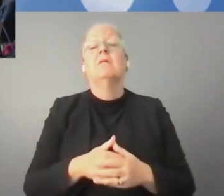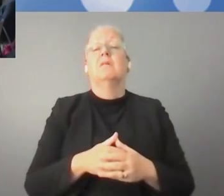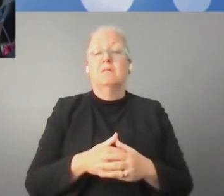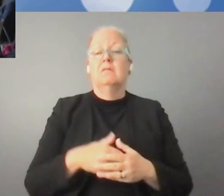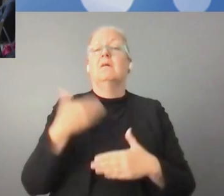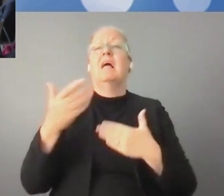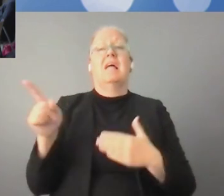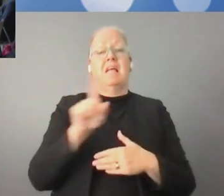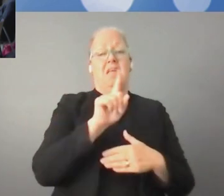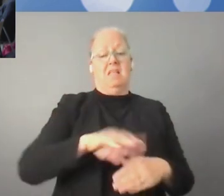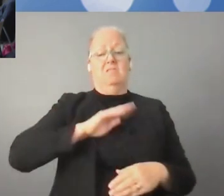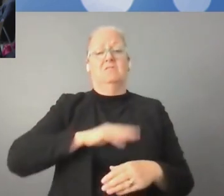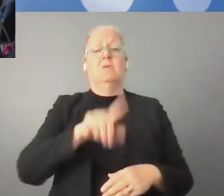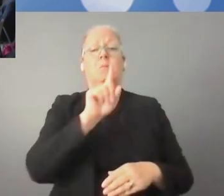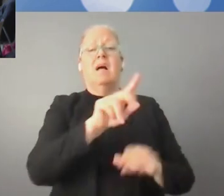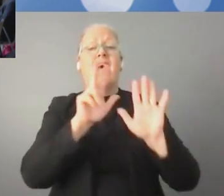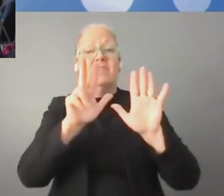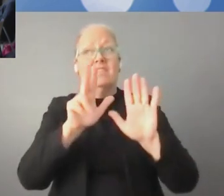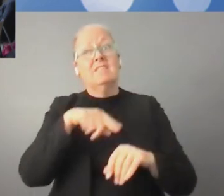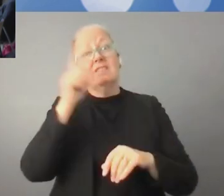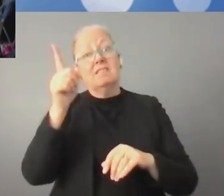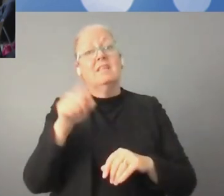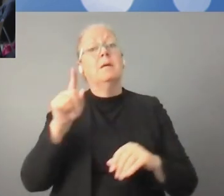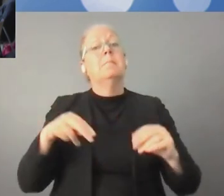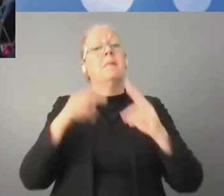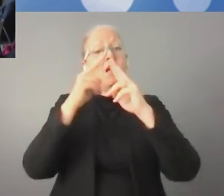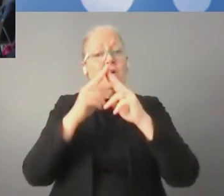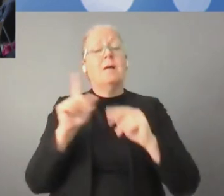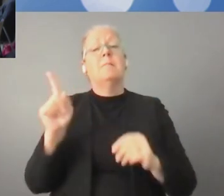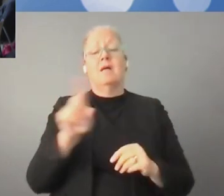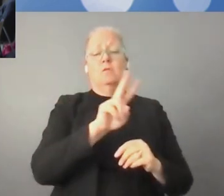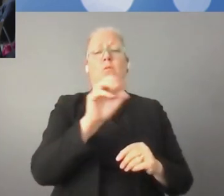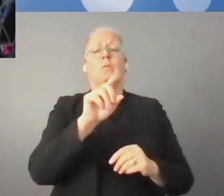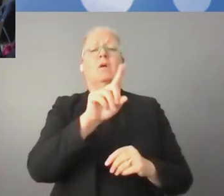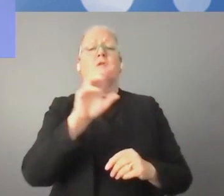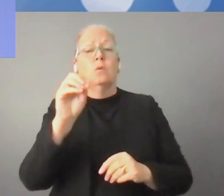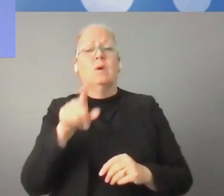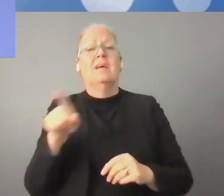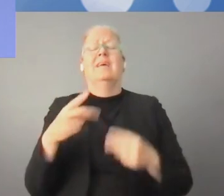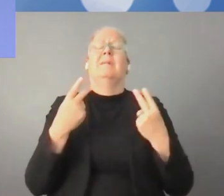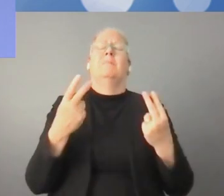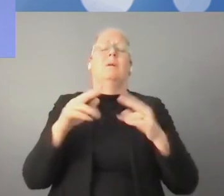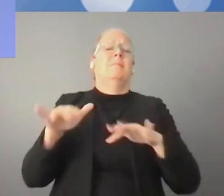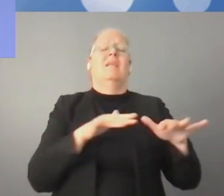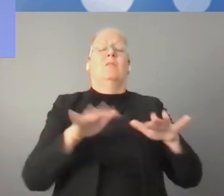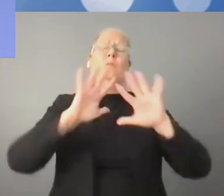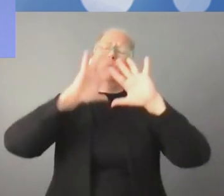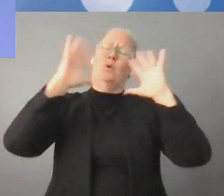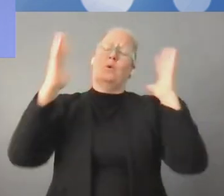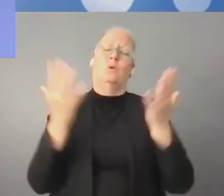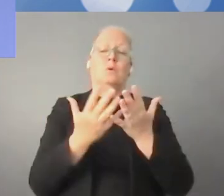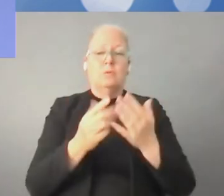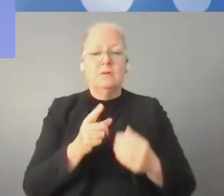Он начал учиться игре на рояле в возрасте 14 лет, а незадолго